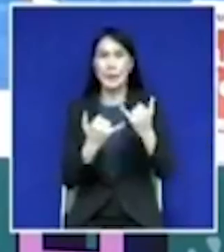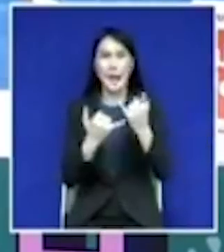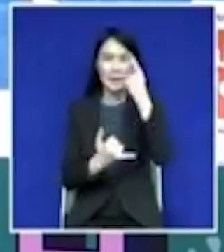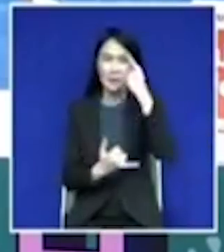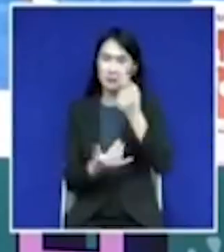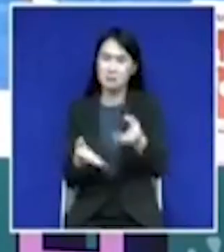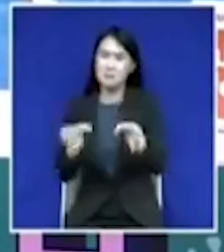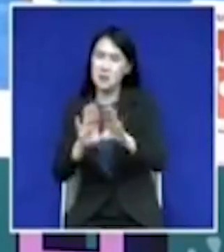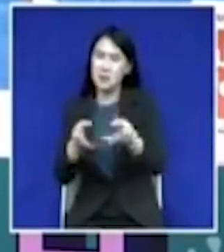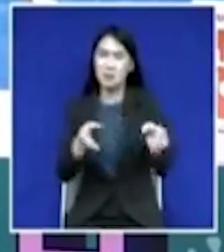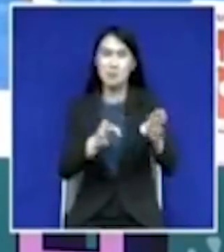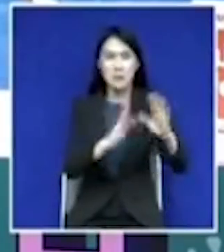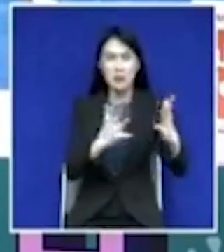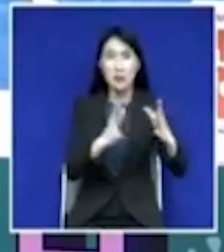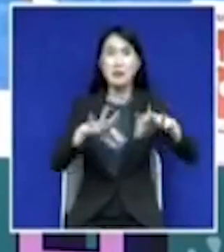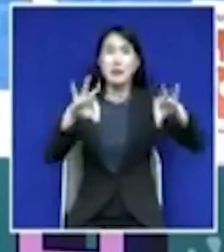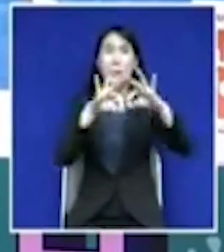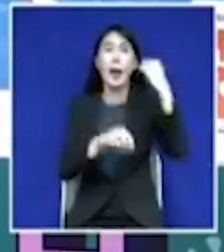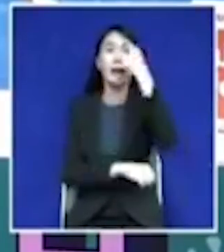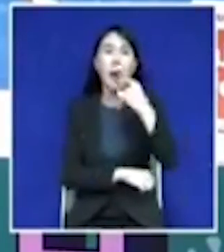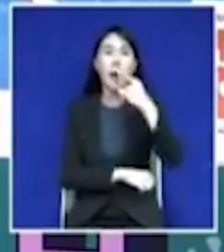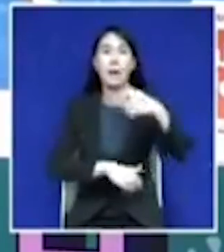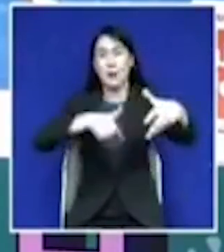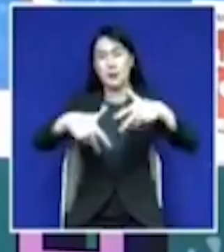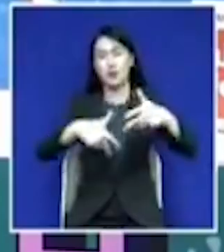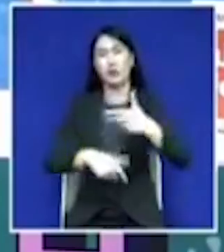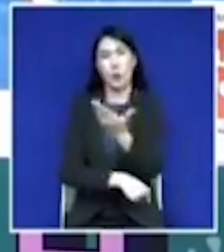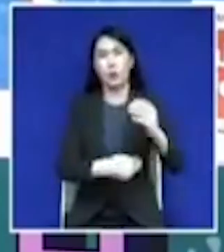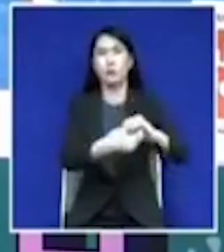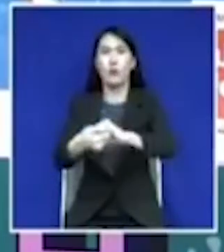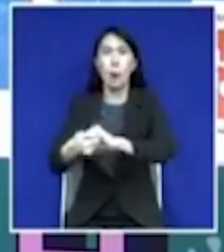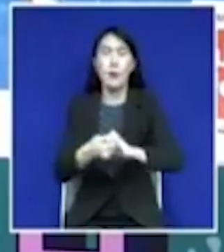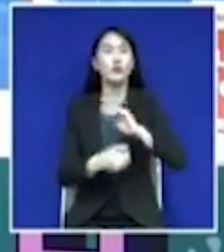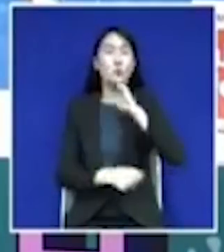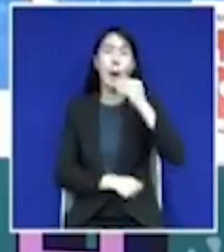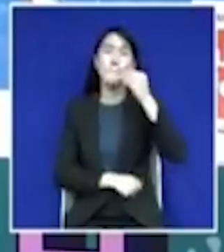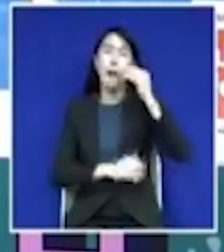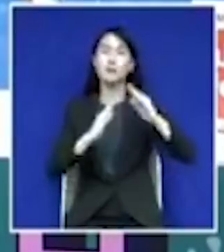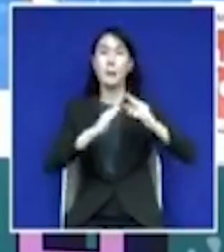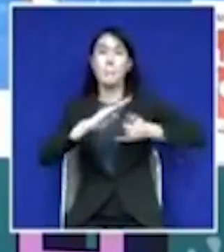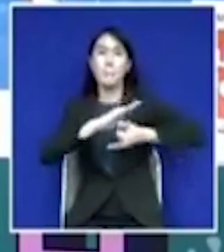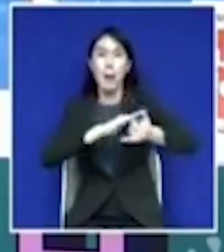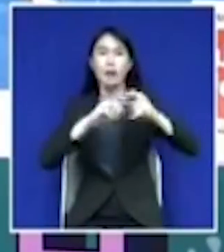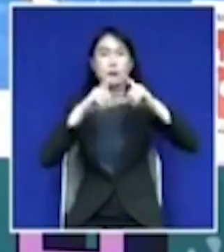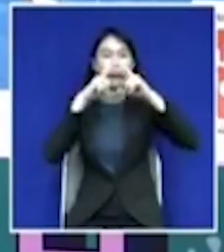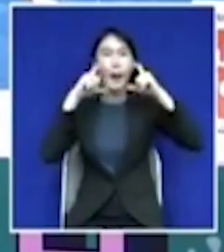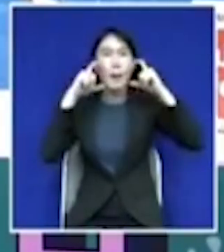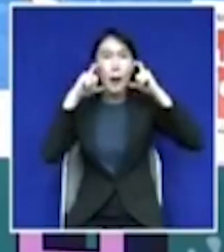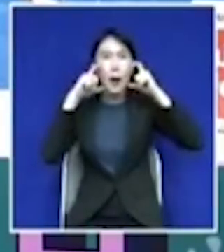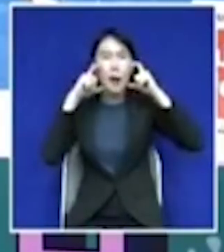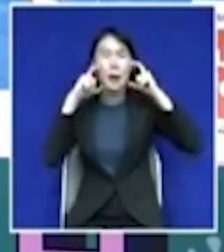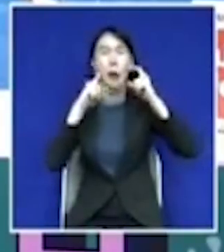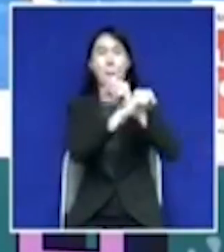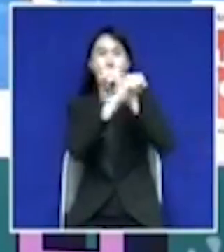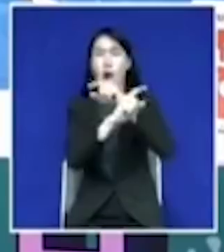รือไม่ขึ้นอยู่กับการร่วมมือของพี่น้องประชาชนง่ายที่สุดก็คือทุกคนออกจากบ้านใส่หน้ากากผ้าหน้ากากอนามัย 100%